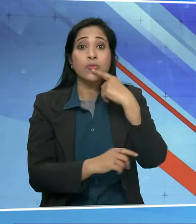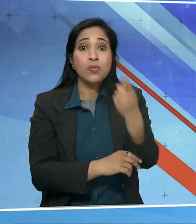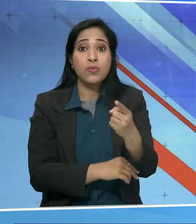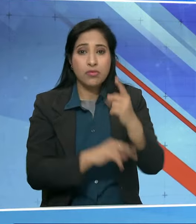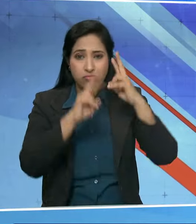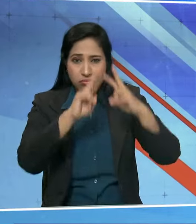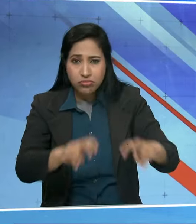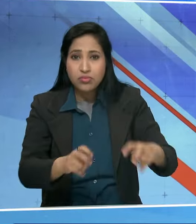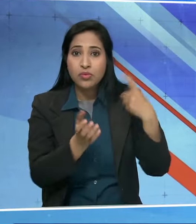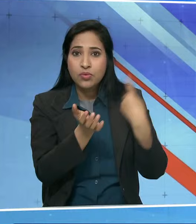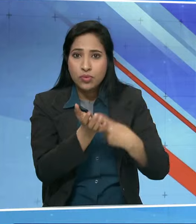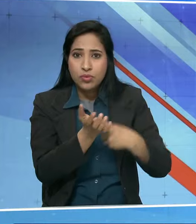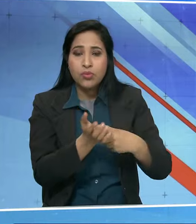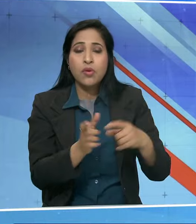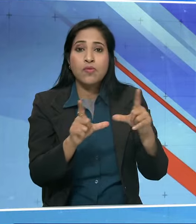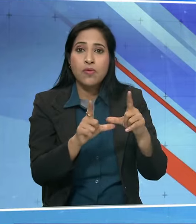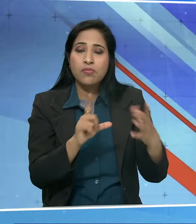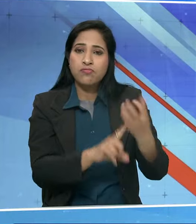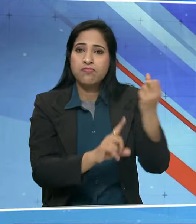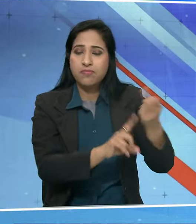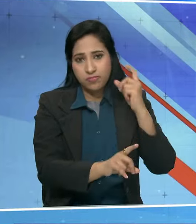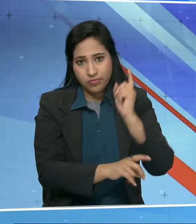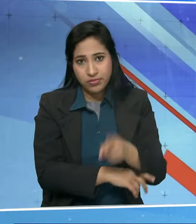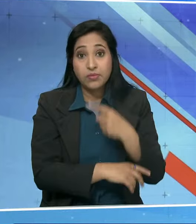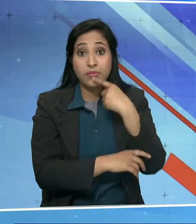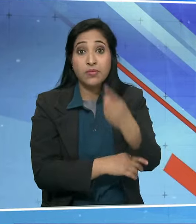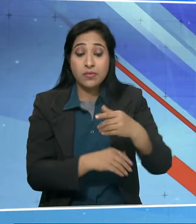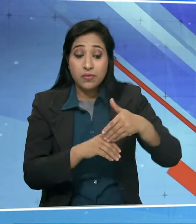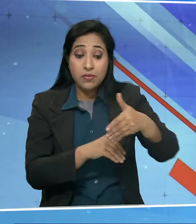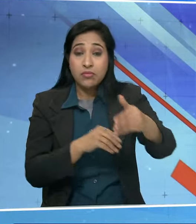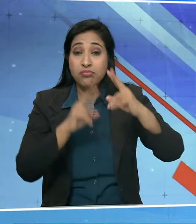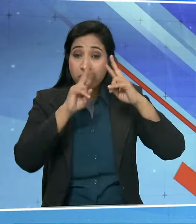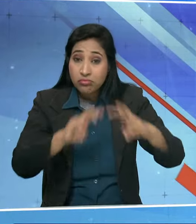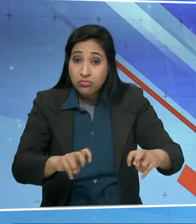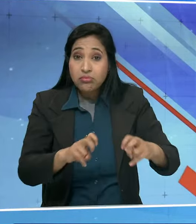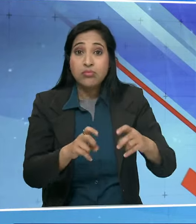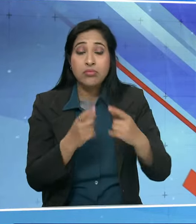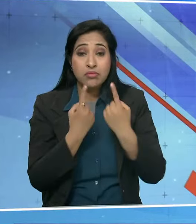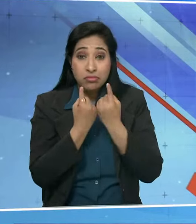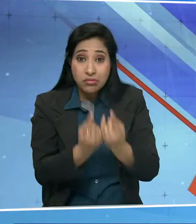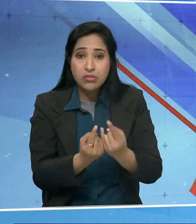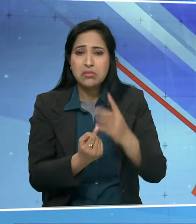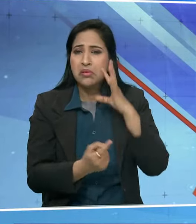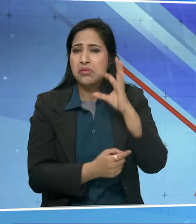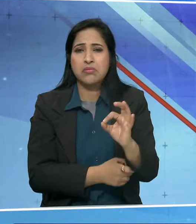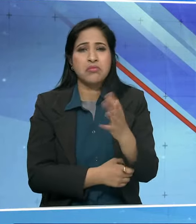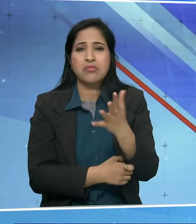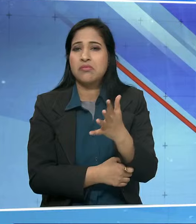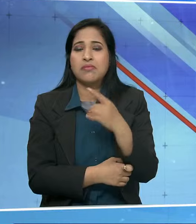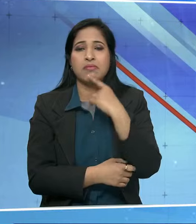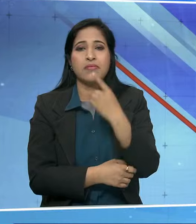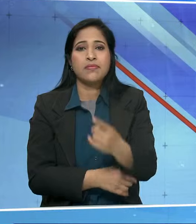सर्वेक्षन की रिपोर्ट सबूतों पर आधारित है और आगे इसमें जांच की कोई आवश्यक्ता नहीं है